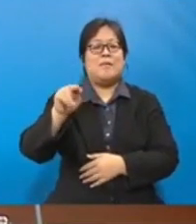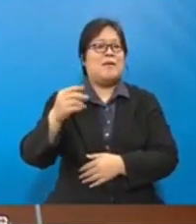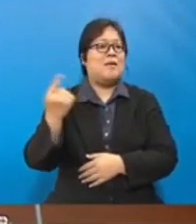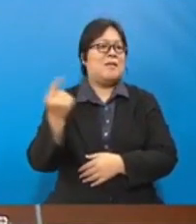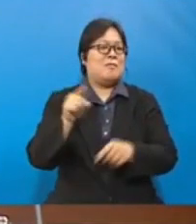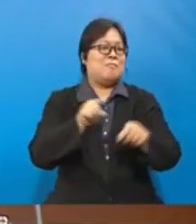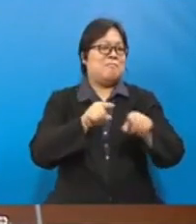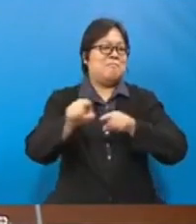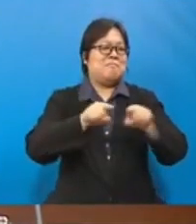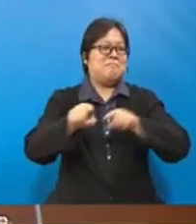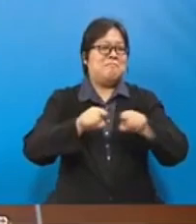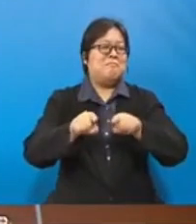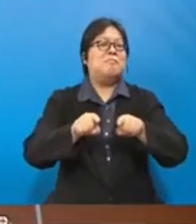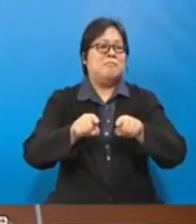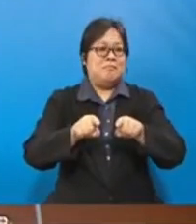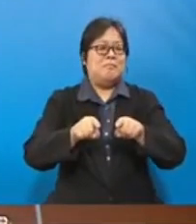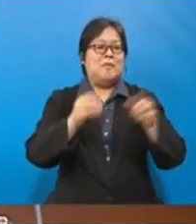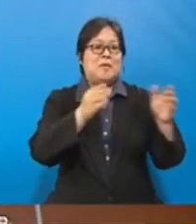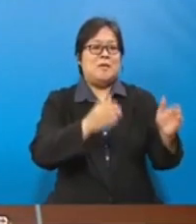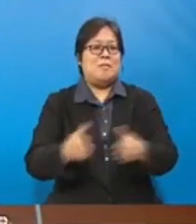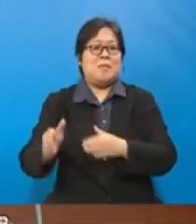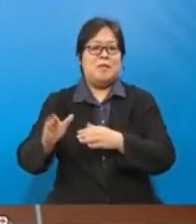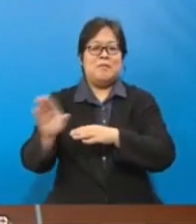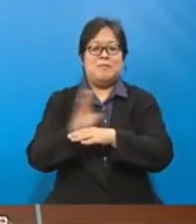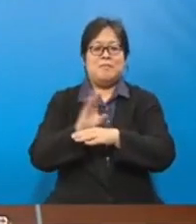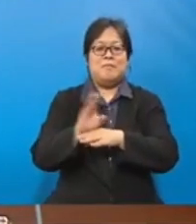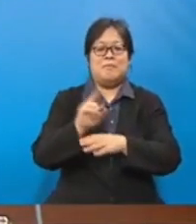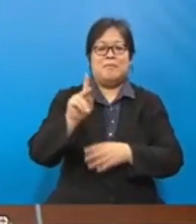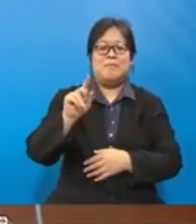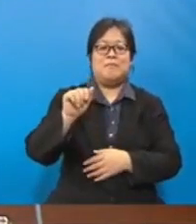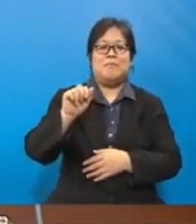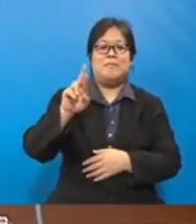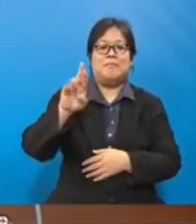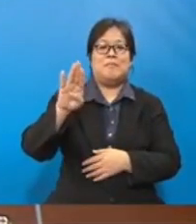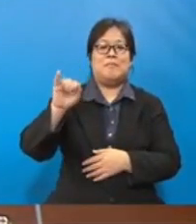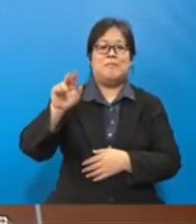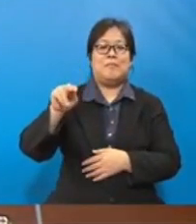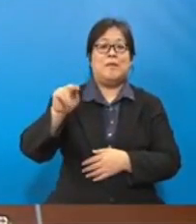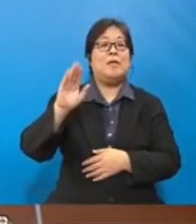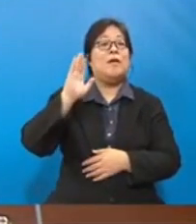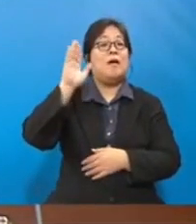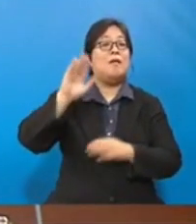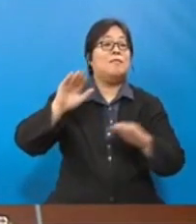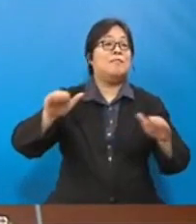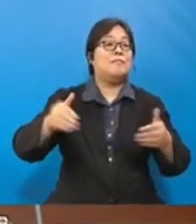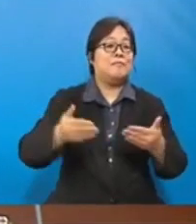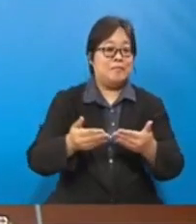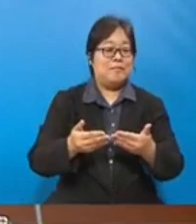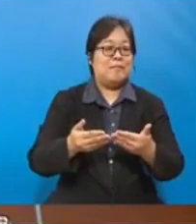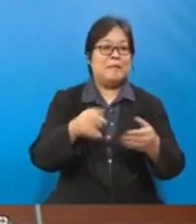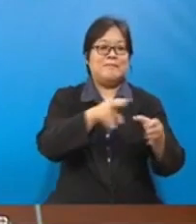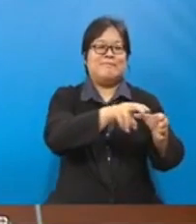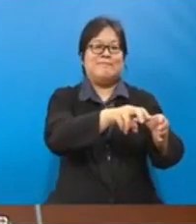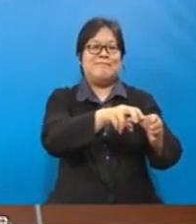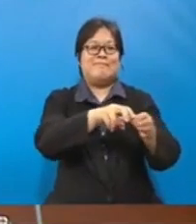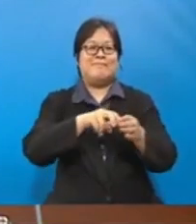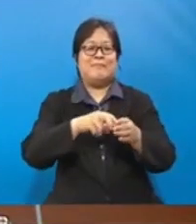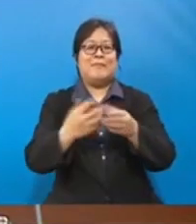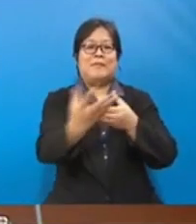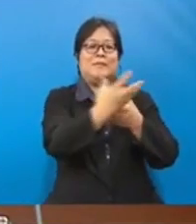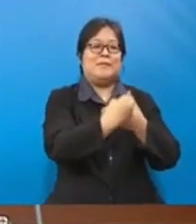Setia sekop pt.tiv dalam peran perdagangan karbon ia akan diperkenalkan kelak bagi menarik